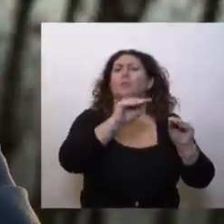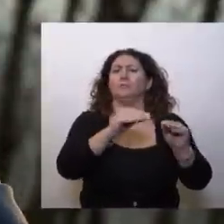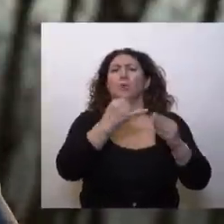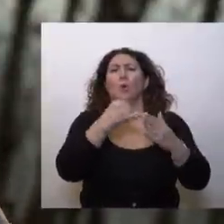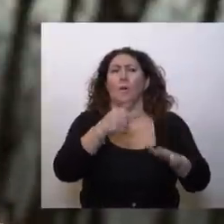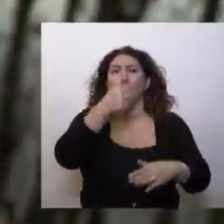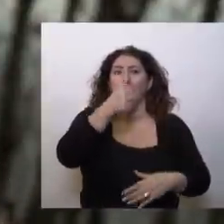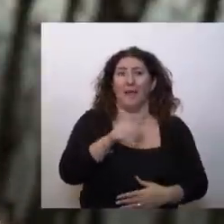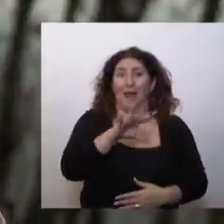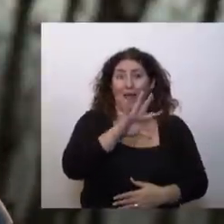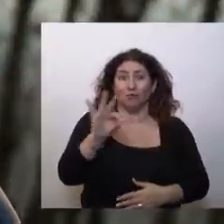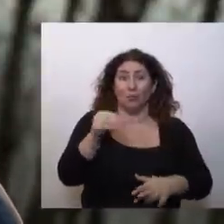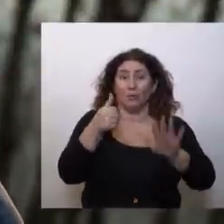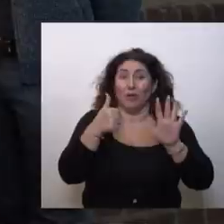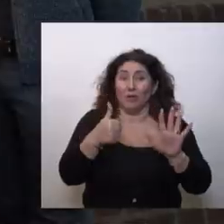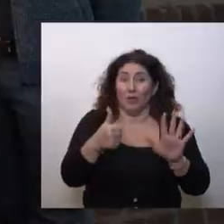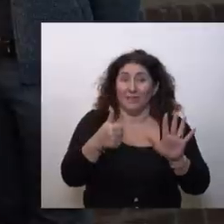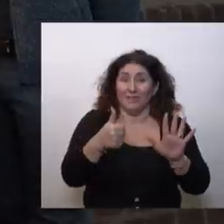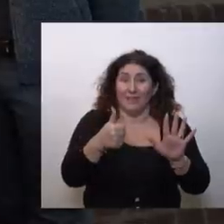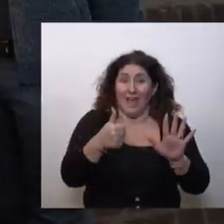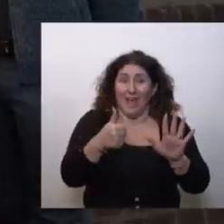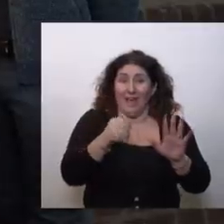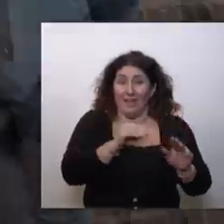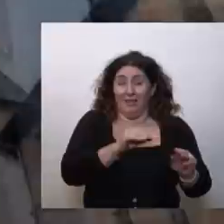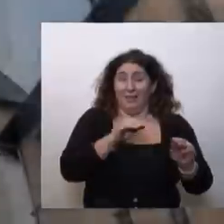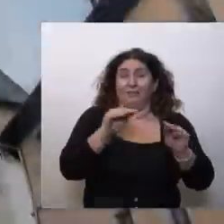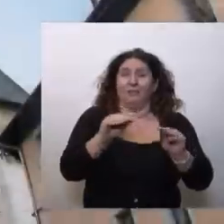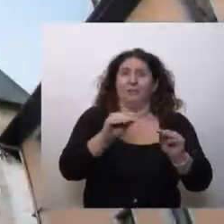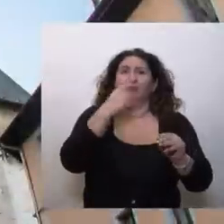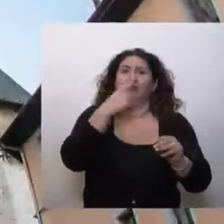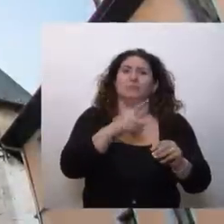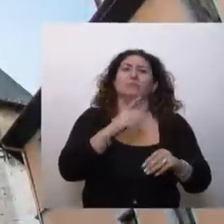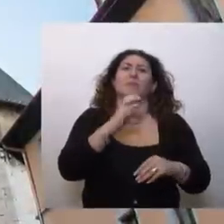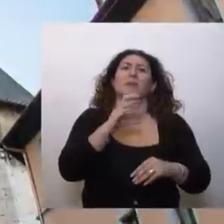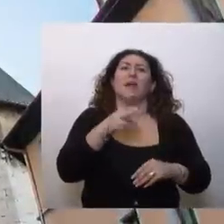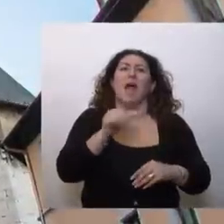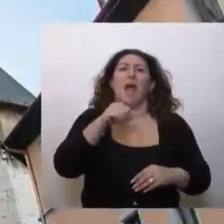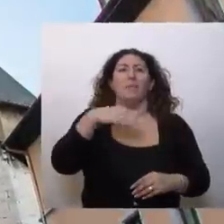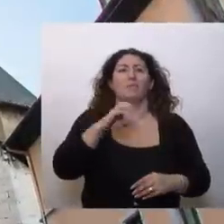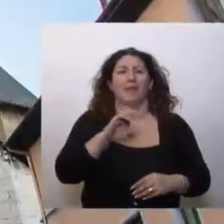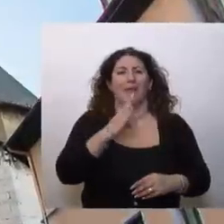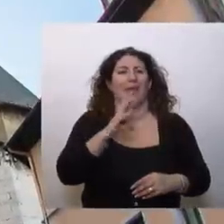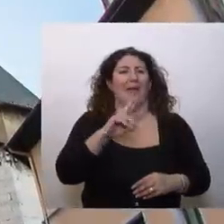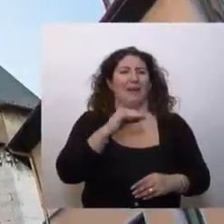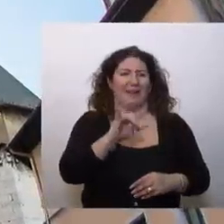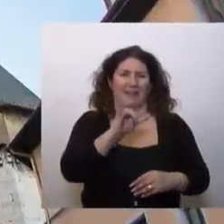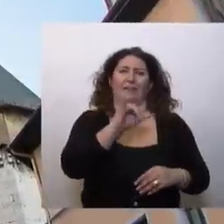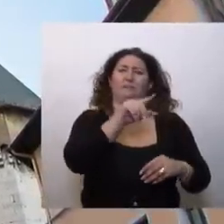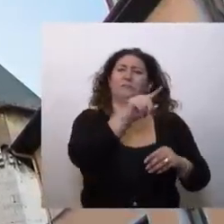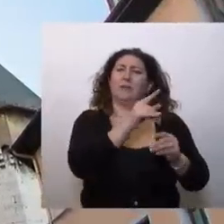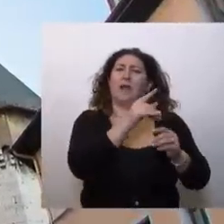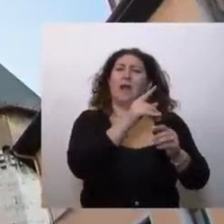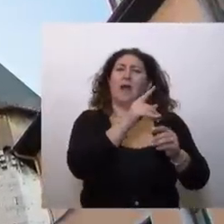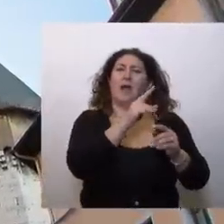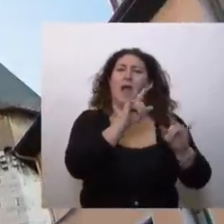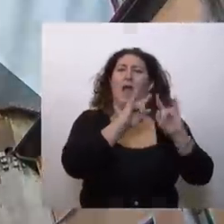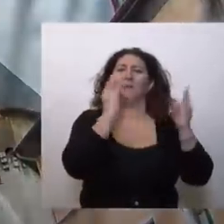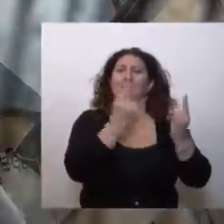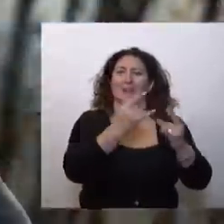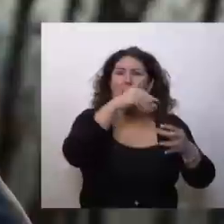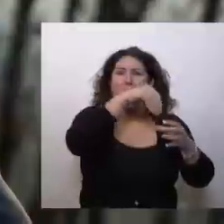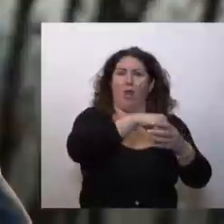dal 1506 nella Sainte-Chapelle di Chambéry, del castello di Chambéry, dove sarà oggetto